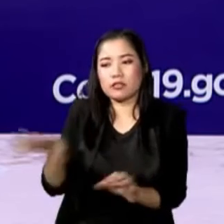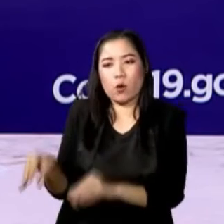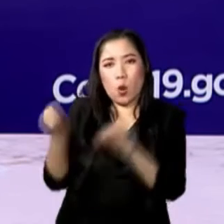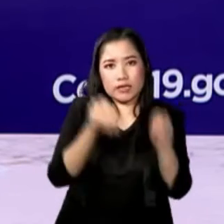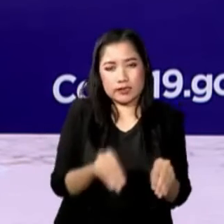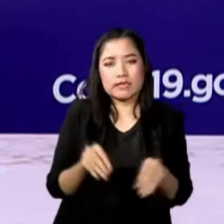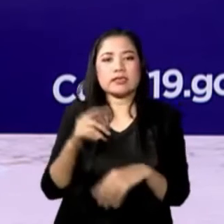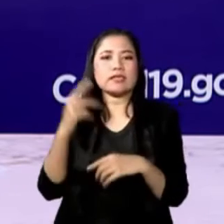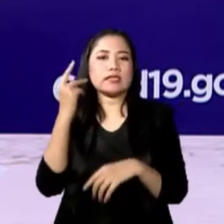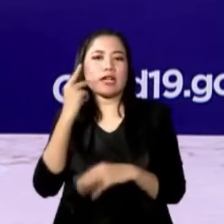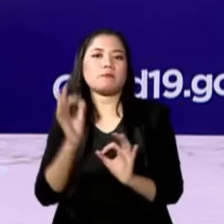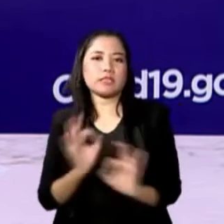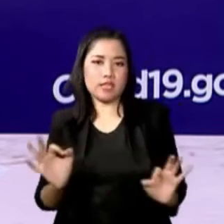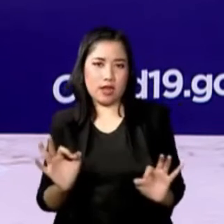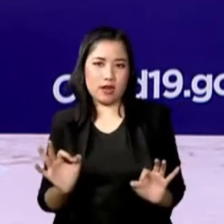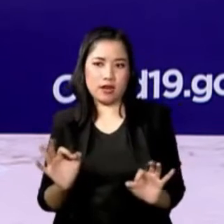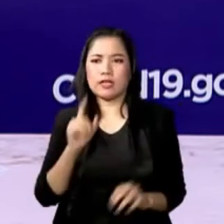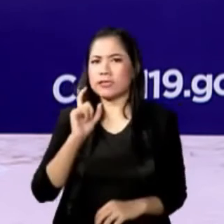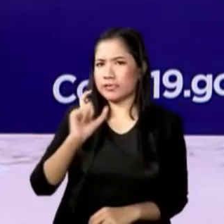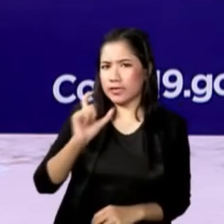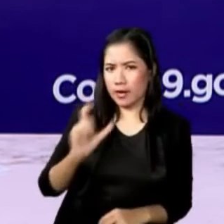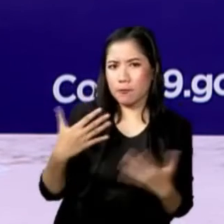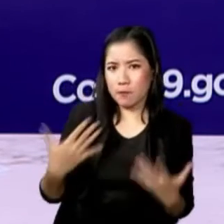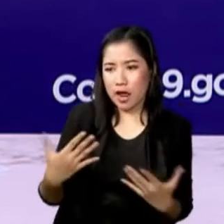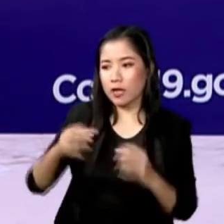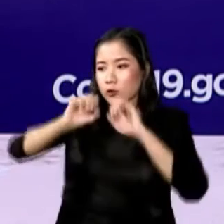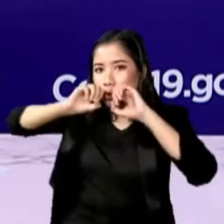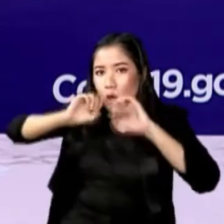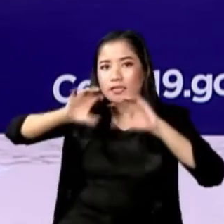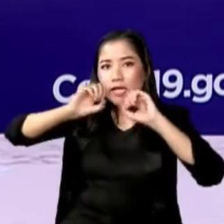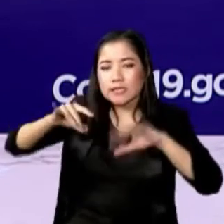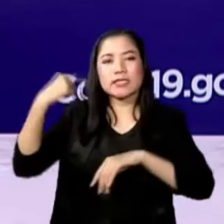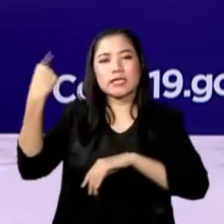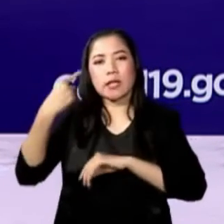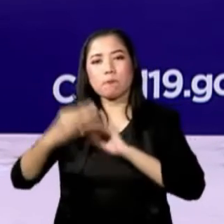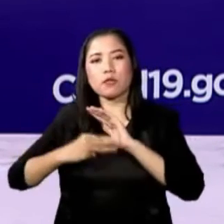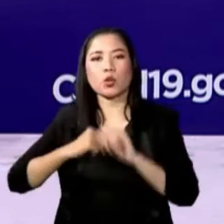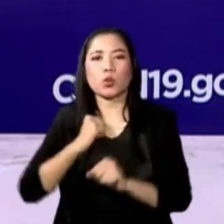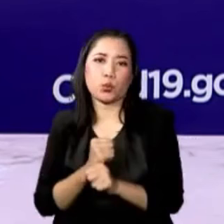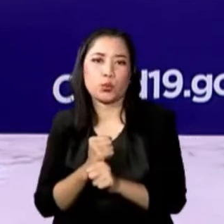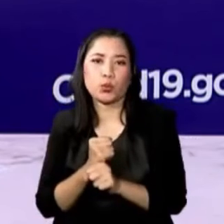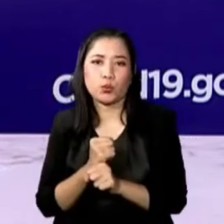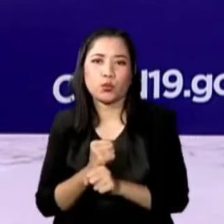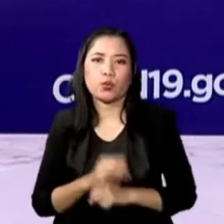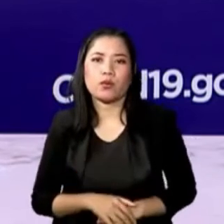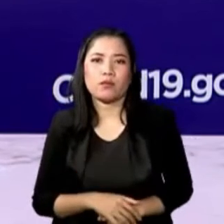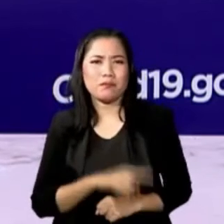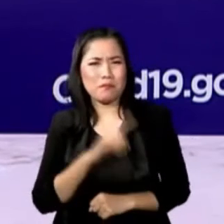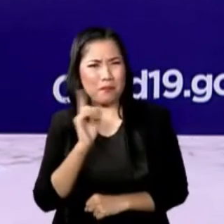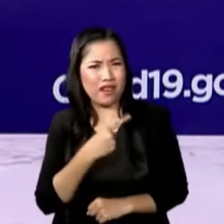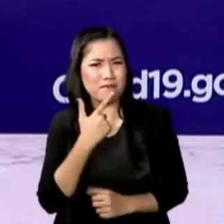evakuasi, dengan melakukan sosialisasi terkait hal ini sejak dini. Dan yang paling